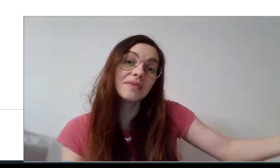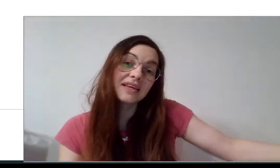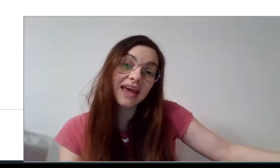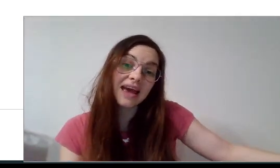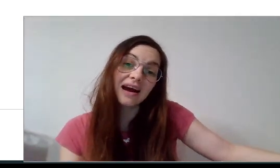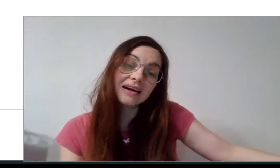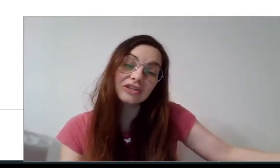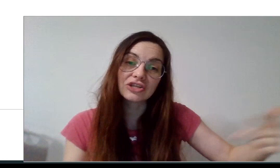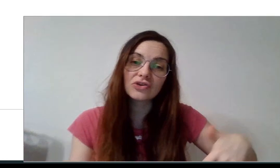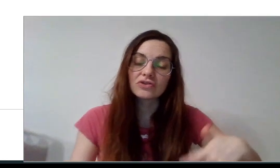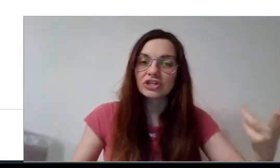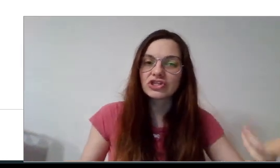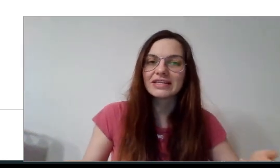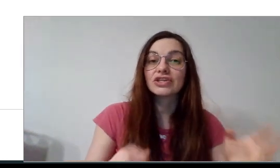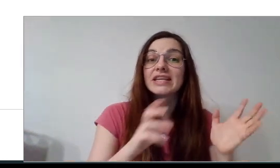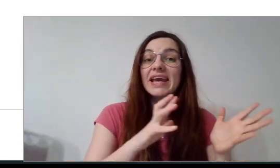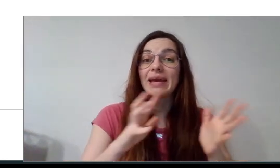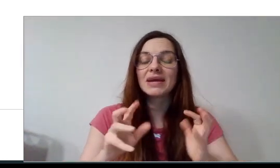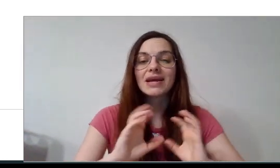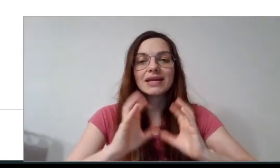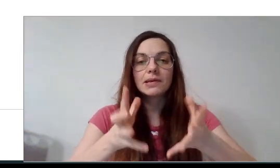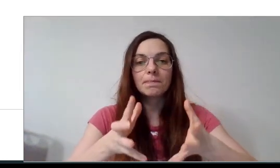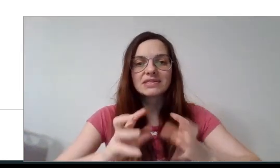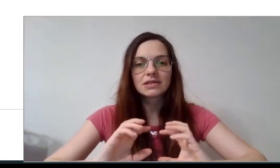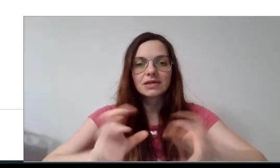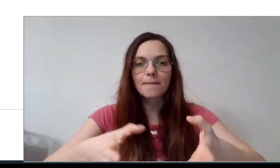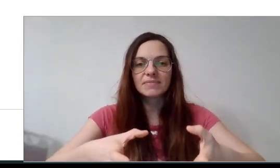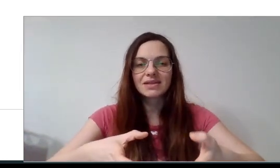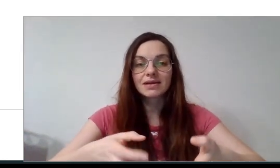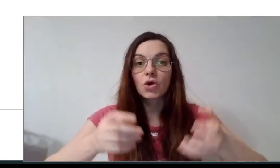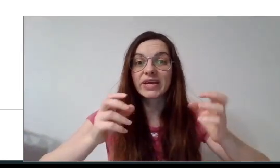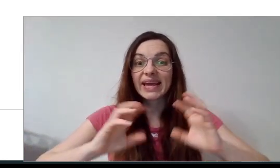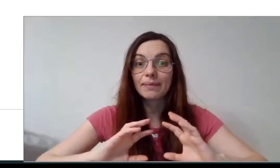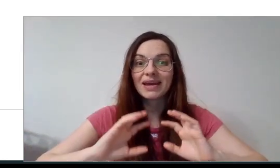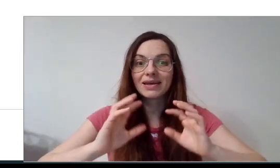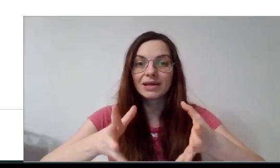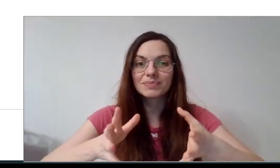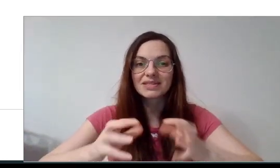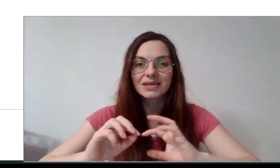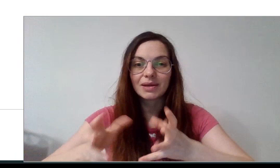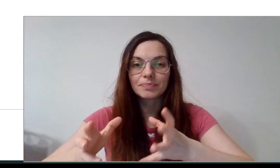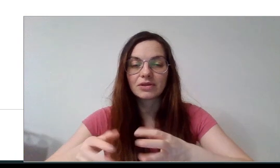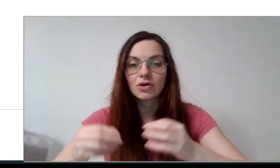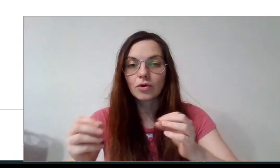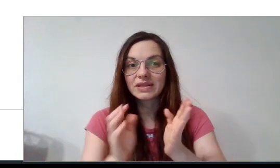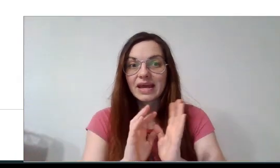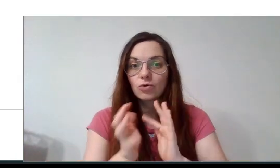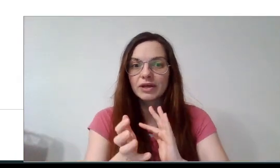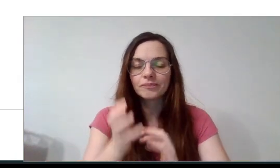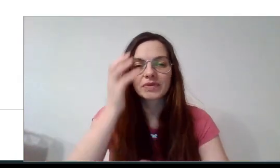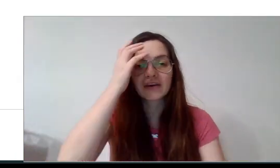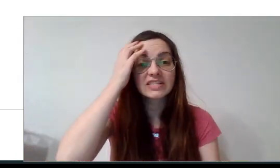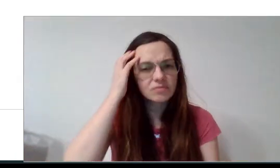nimmt er? Šta će on? Šta ćeš ti? Znači, nehme, nimmst, nimmt. Kao gebe, gibst, gibt. Opet